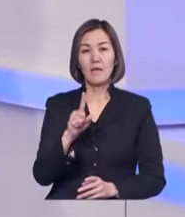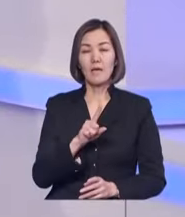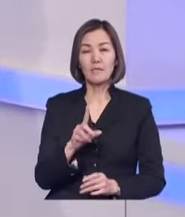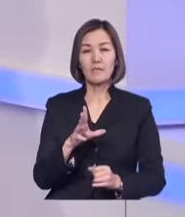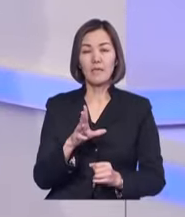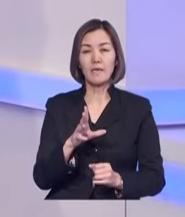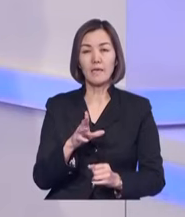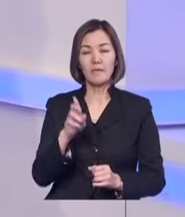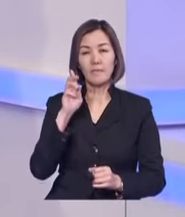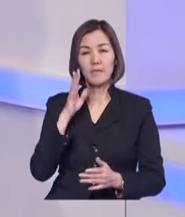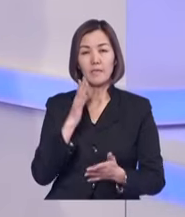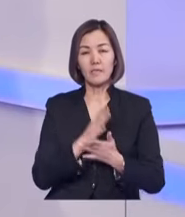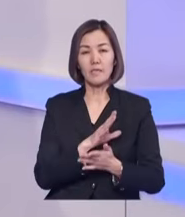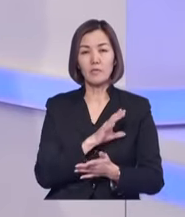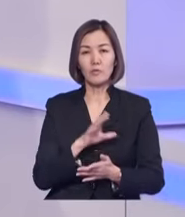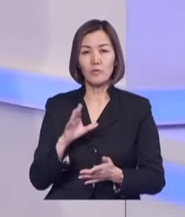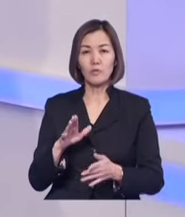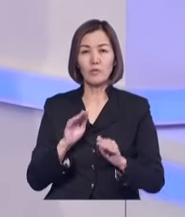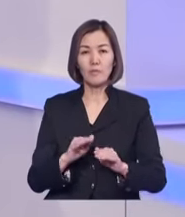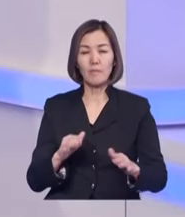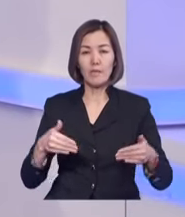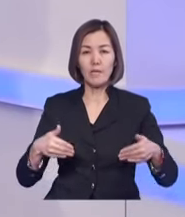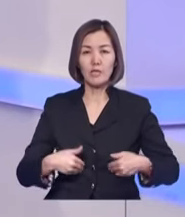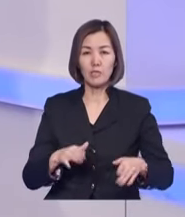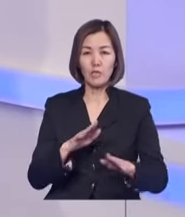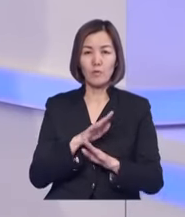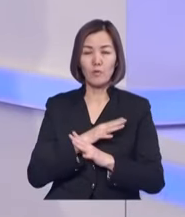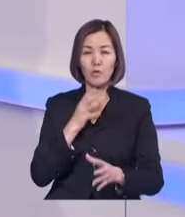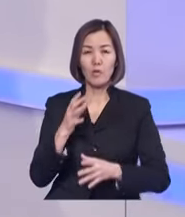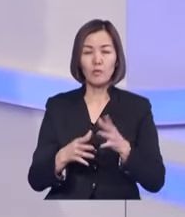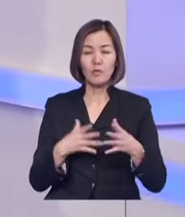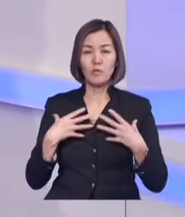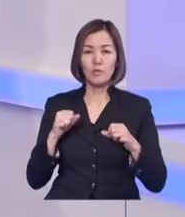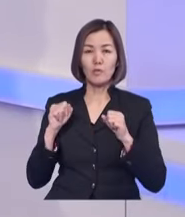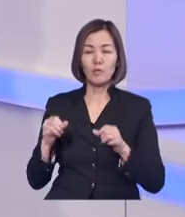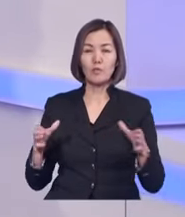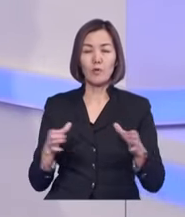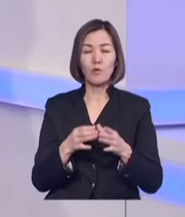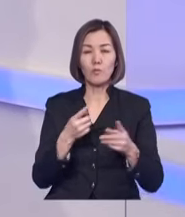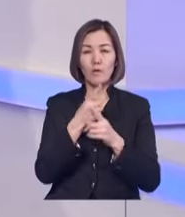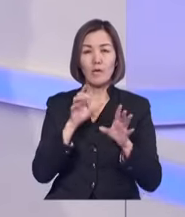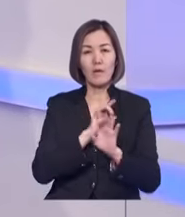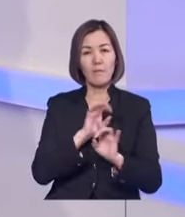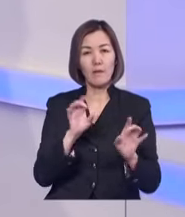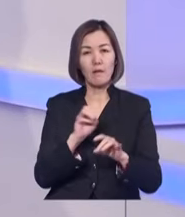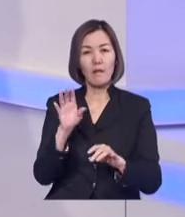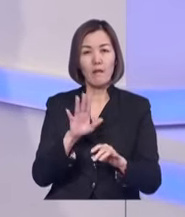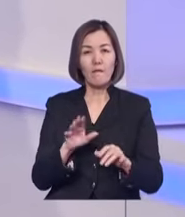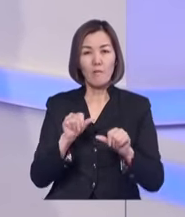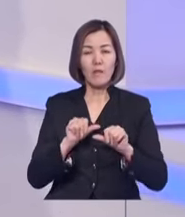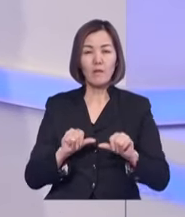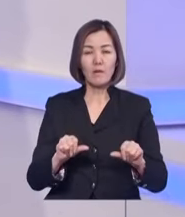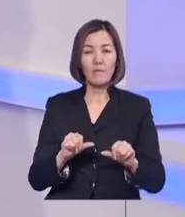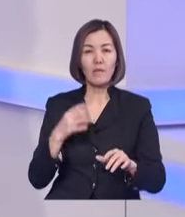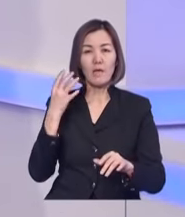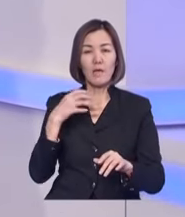Газа секторының солтүстігінде балалар аштықтан өліп жатыр. Мұны дүниежүзілік денсаулық сақтау ұйымы хабарлады. Ал Еуропалық комиссия